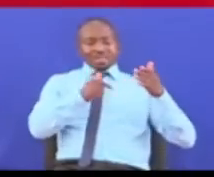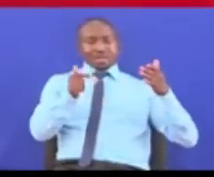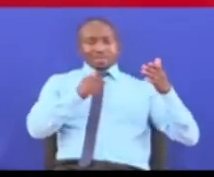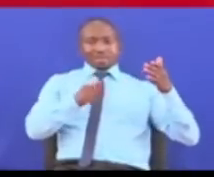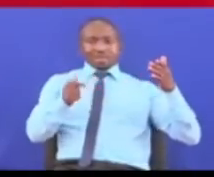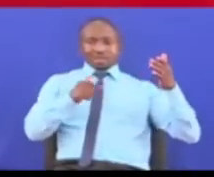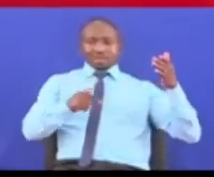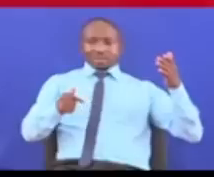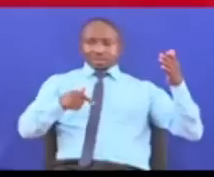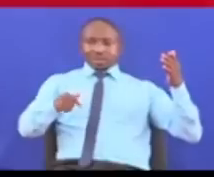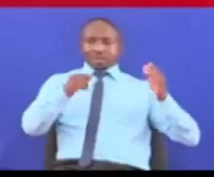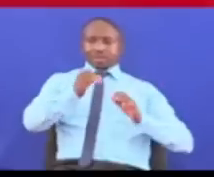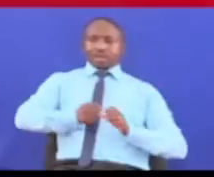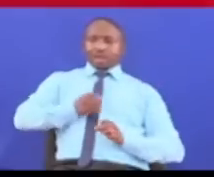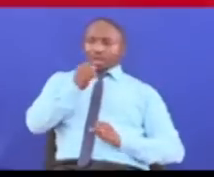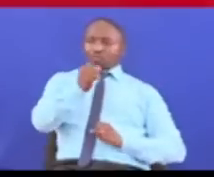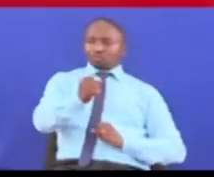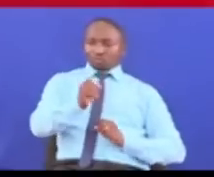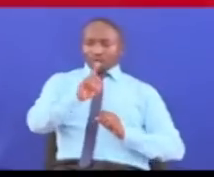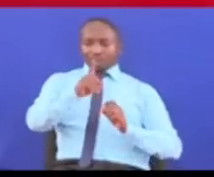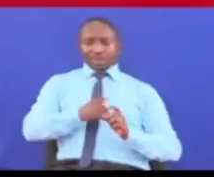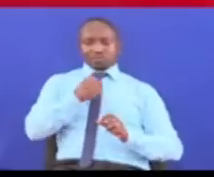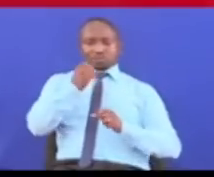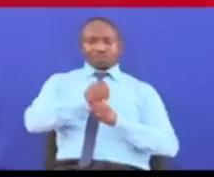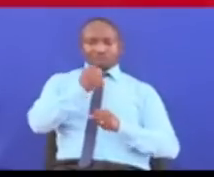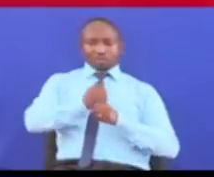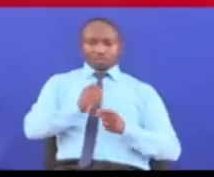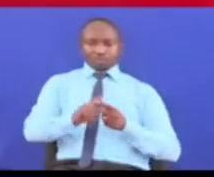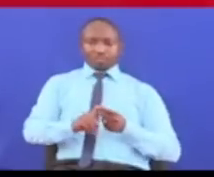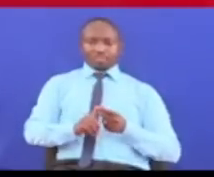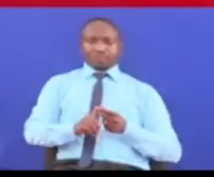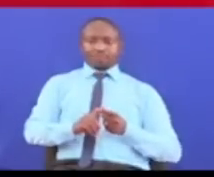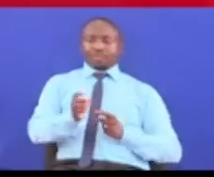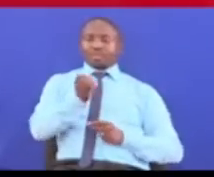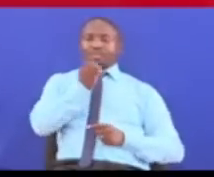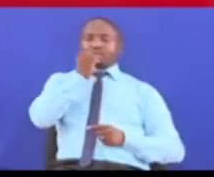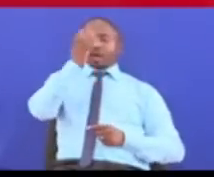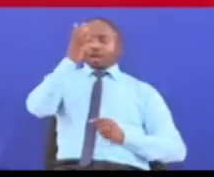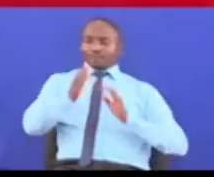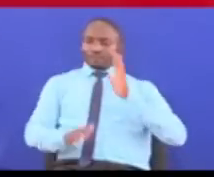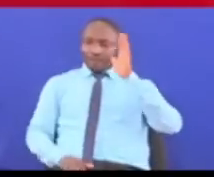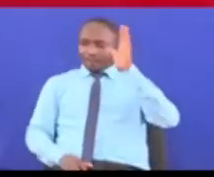jina k kwa